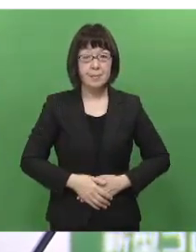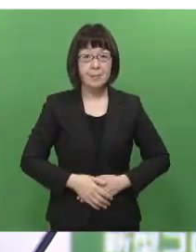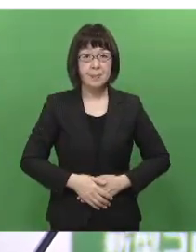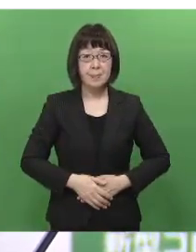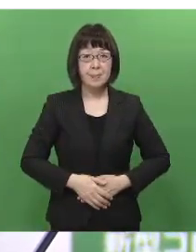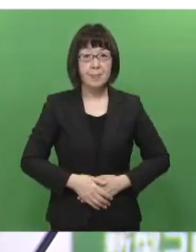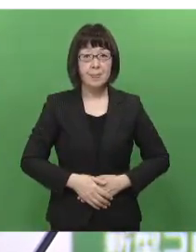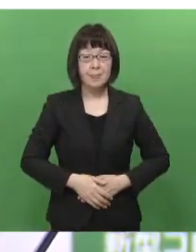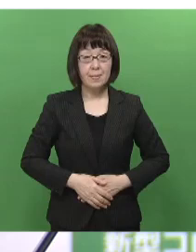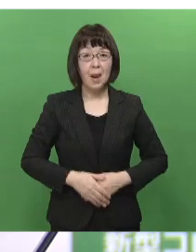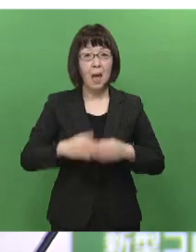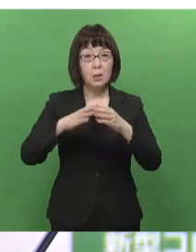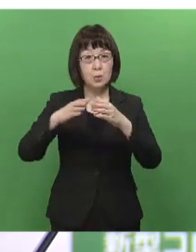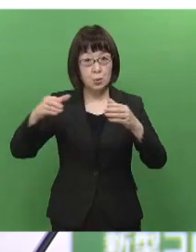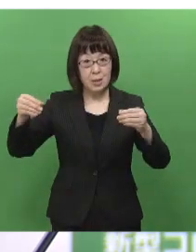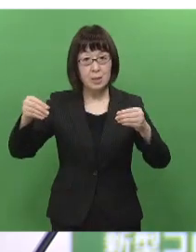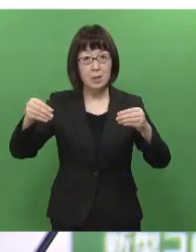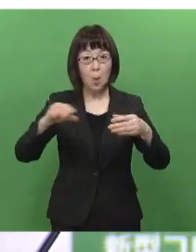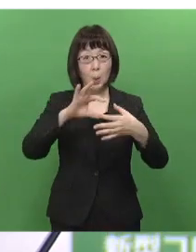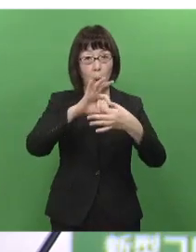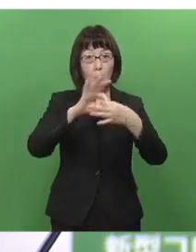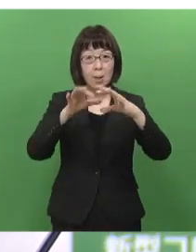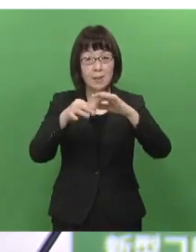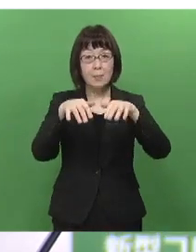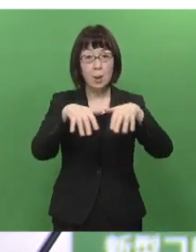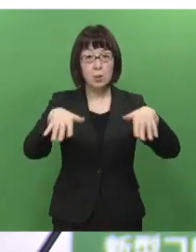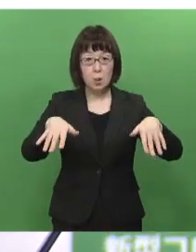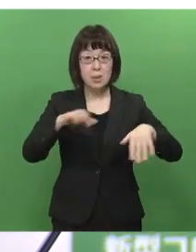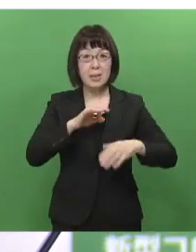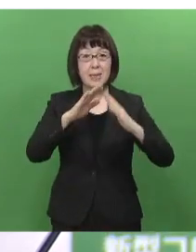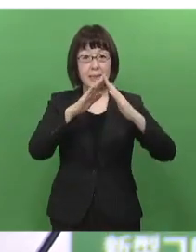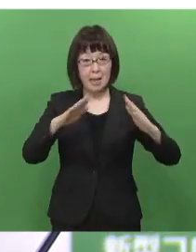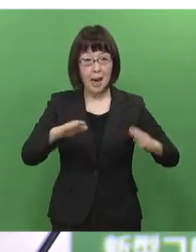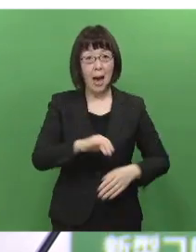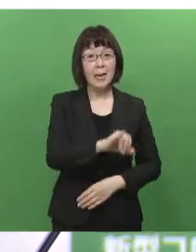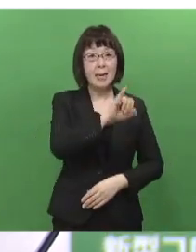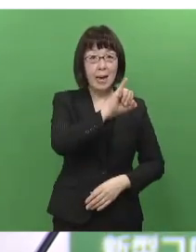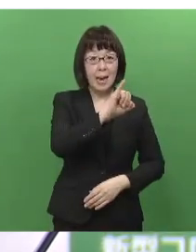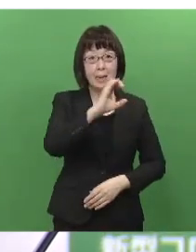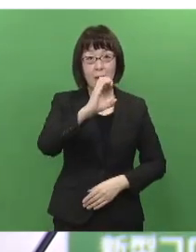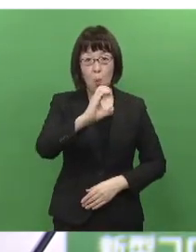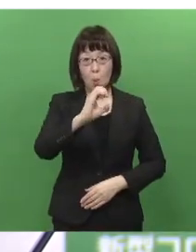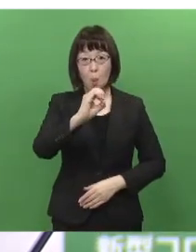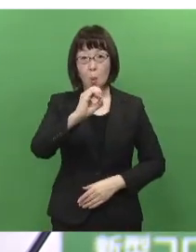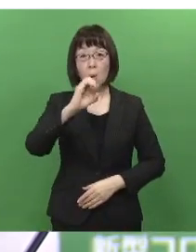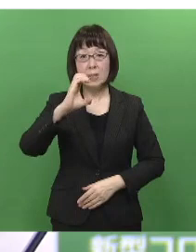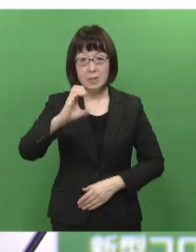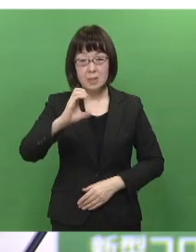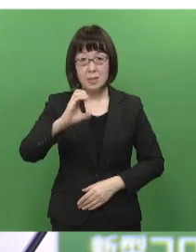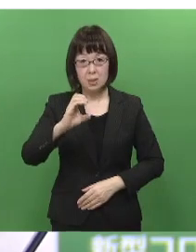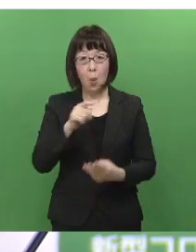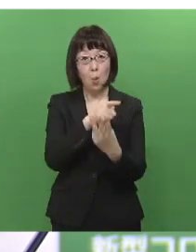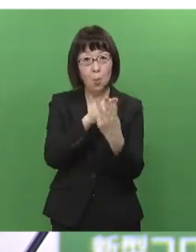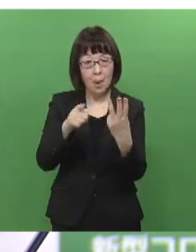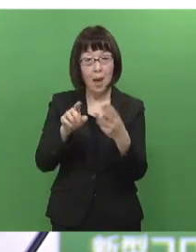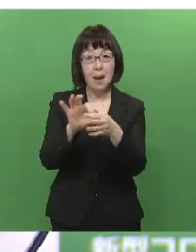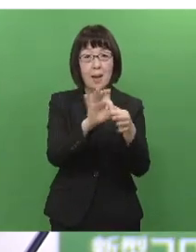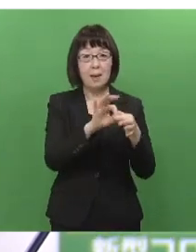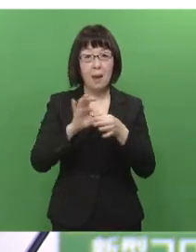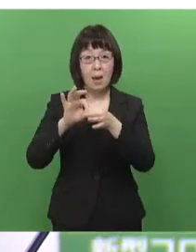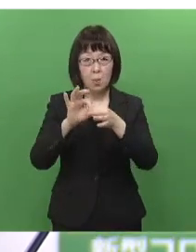ましたように、国と組織委員会、そして IOC と連携しながら、 どのような形で進めていくの